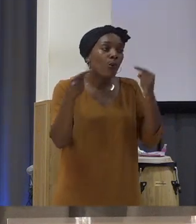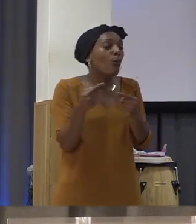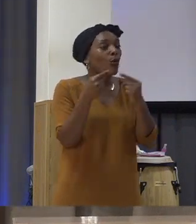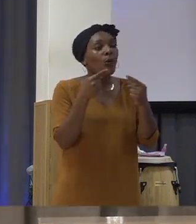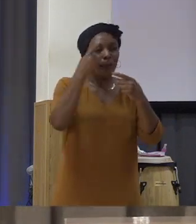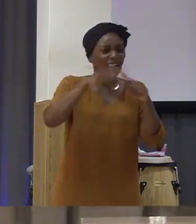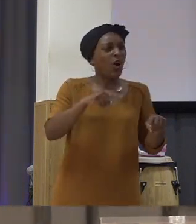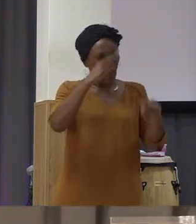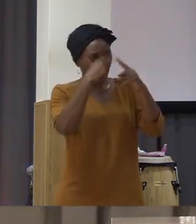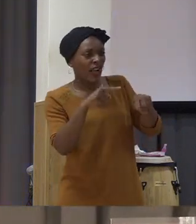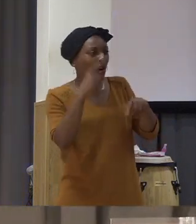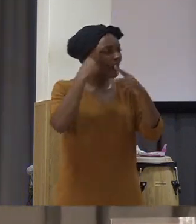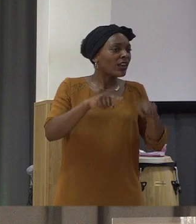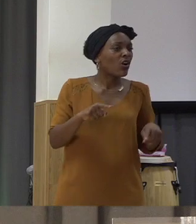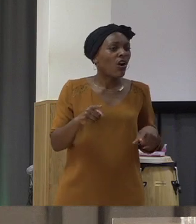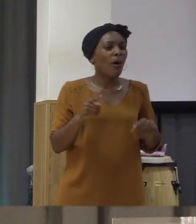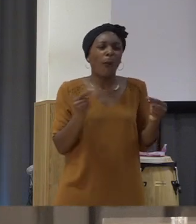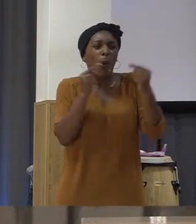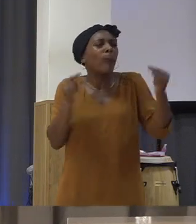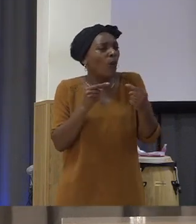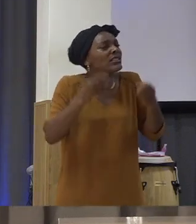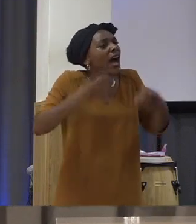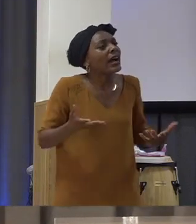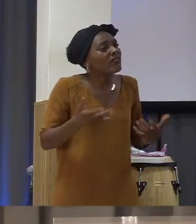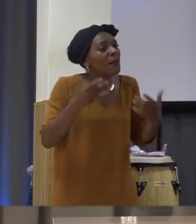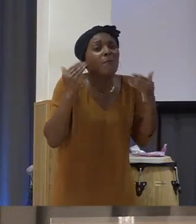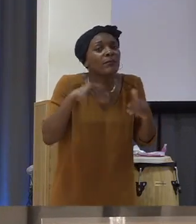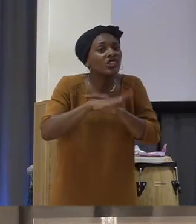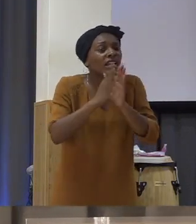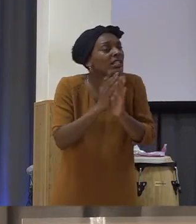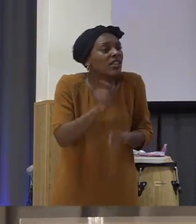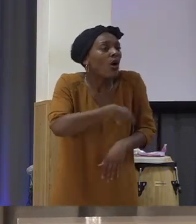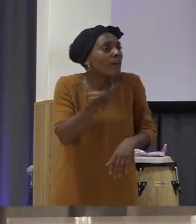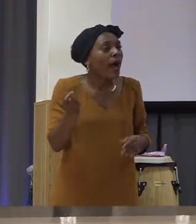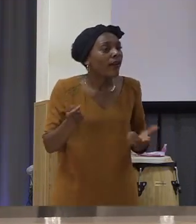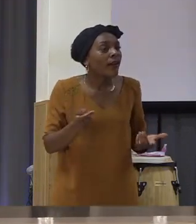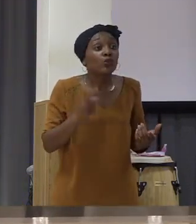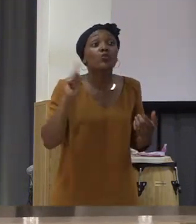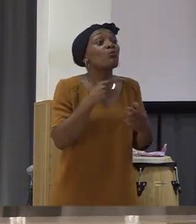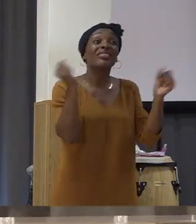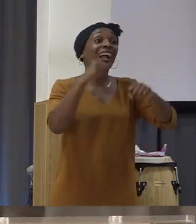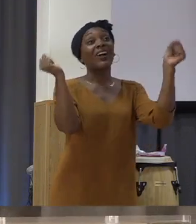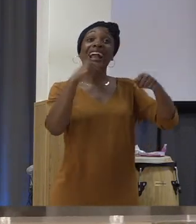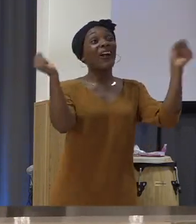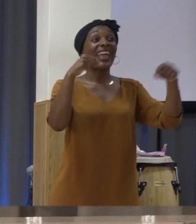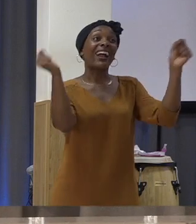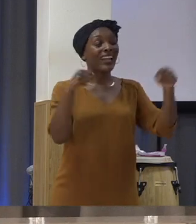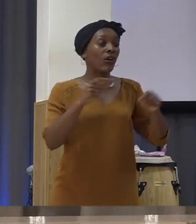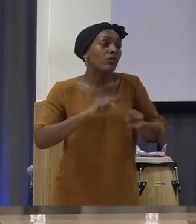des divergences, des discordes. Ça arrive même dans l'Église. Hein, on n'a pas tous les mêmes pensées, on n'a pas tous les mêmes